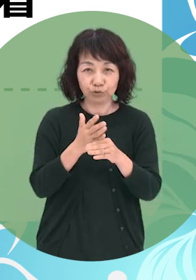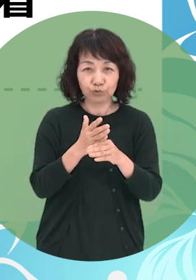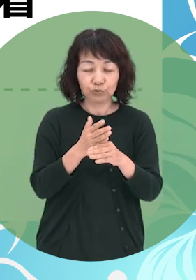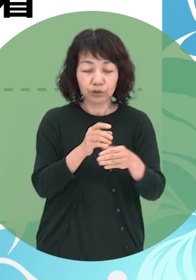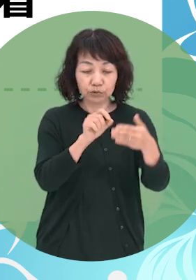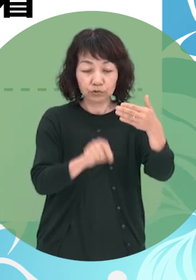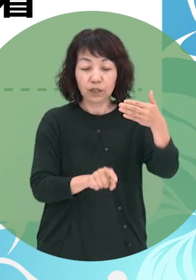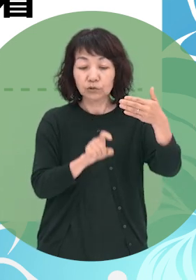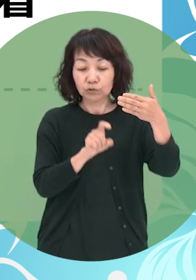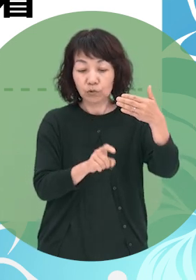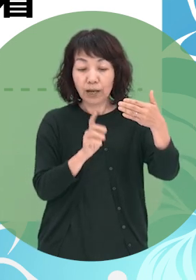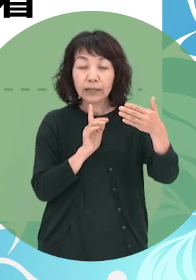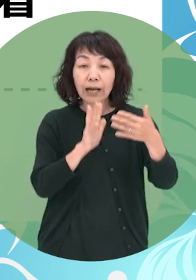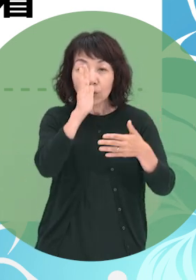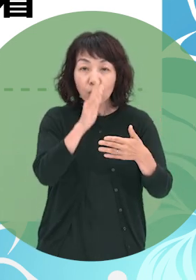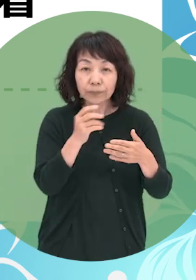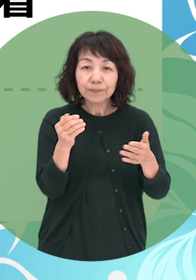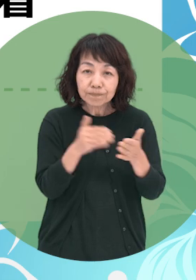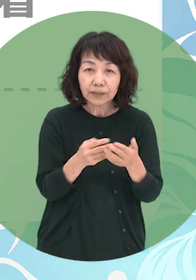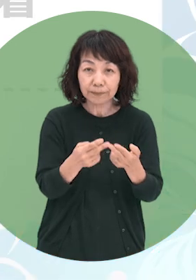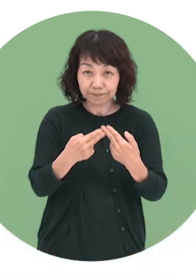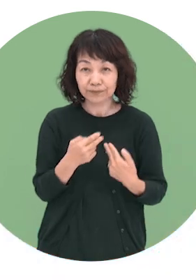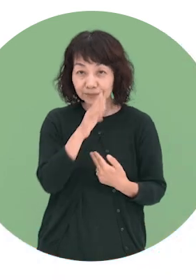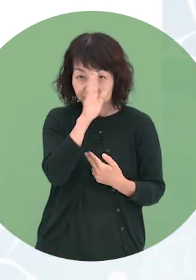10日火曜日必着です。